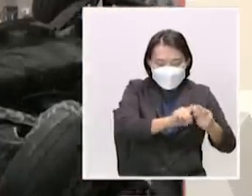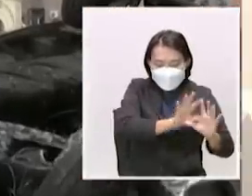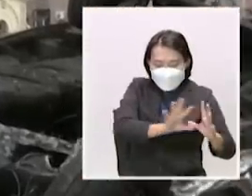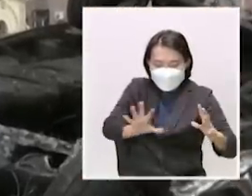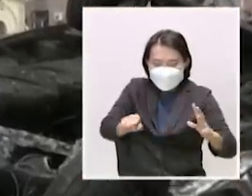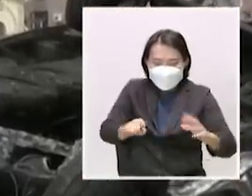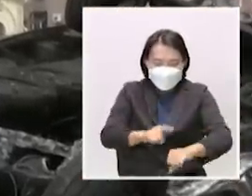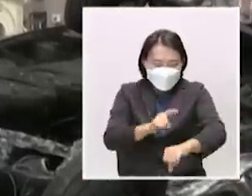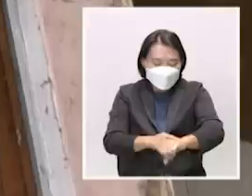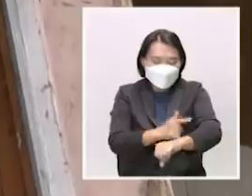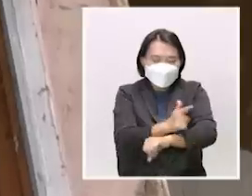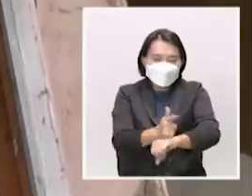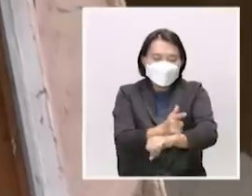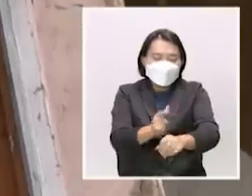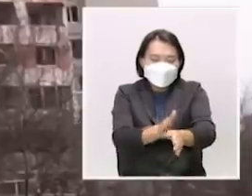ช้ากาที่เขาคิด